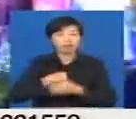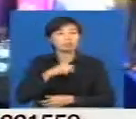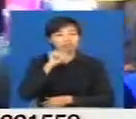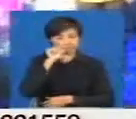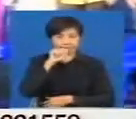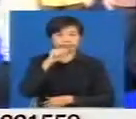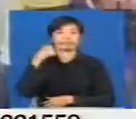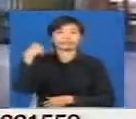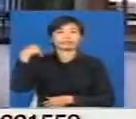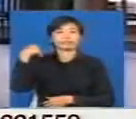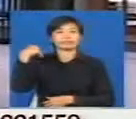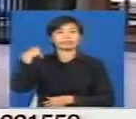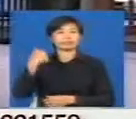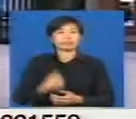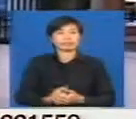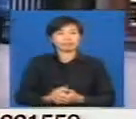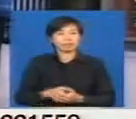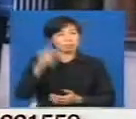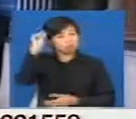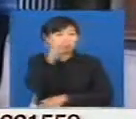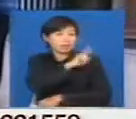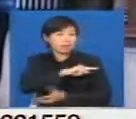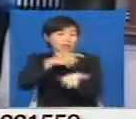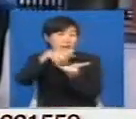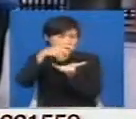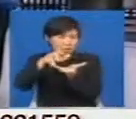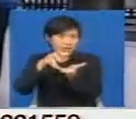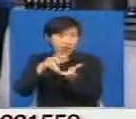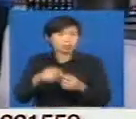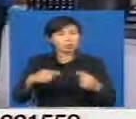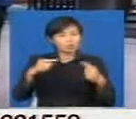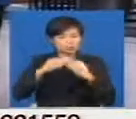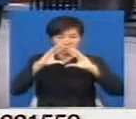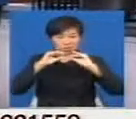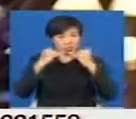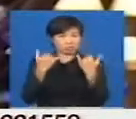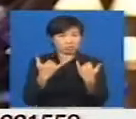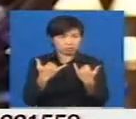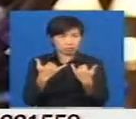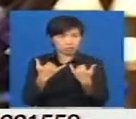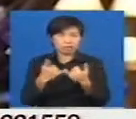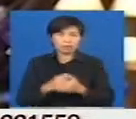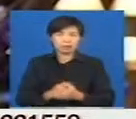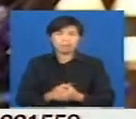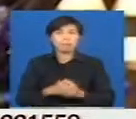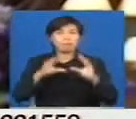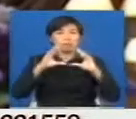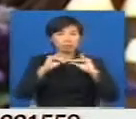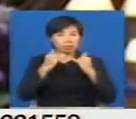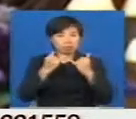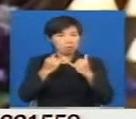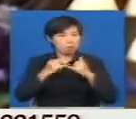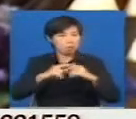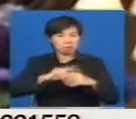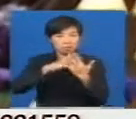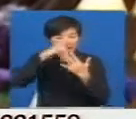ๆมีต้องเรียนอย่างนี้ครับว่าการจัดประชุมครั้งนี้เนี่ยนะเป็นการจัดประชุมครั้งที่ใหญ่ที่สุ